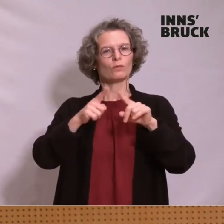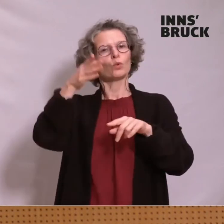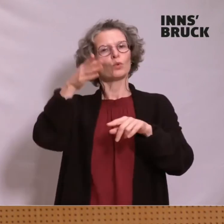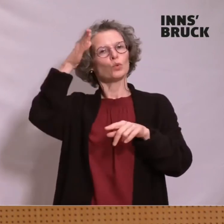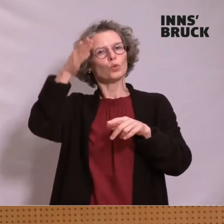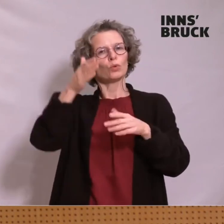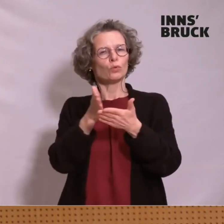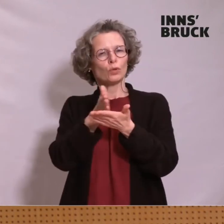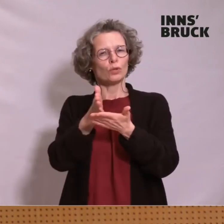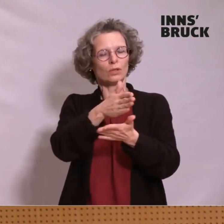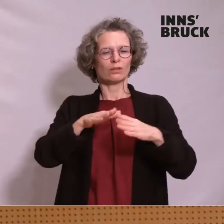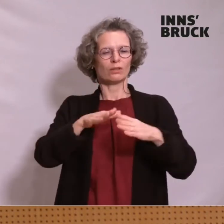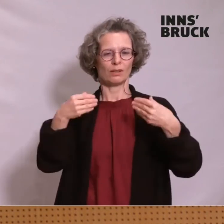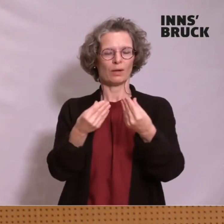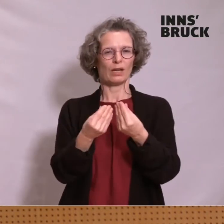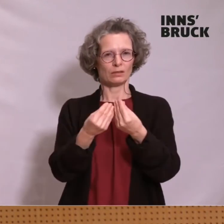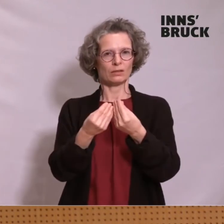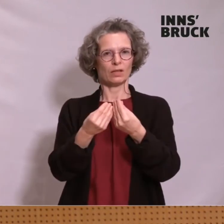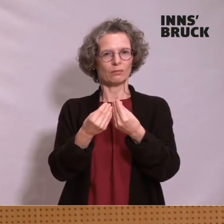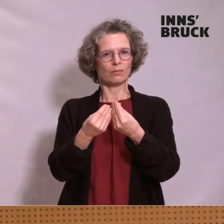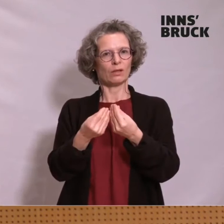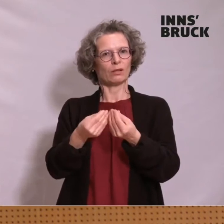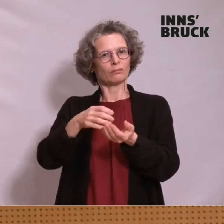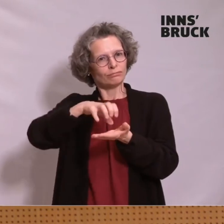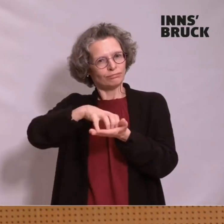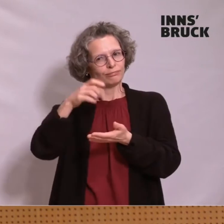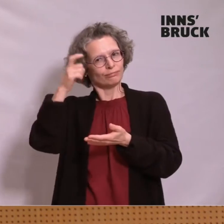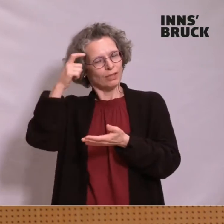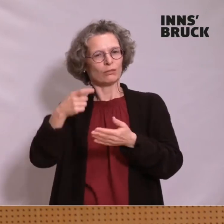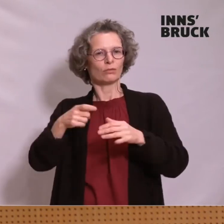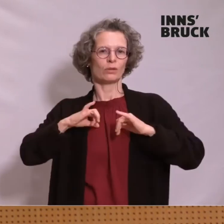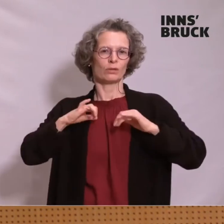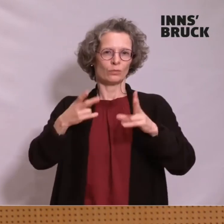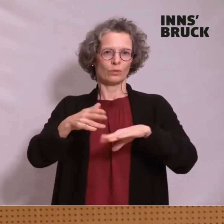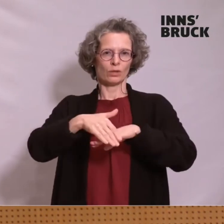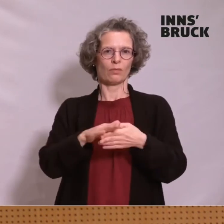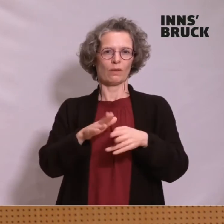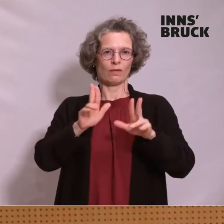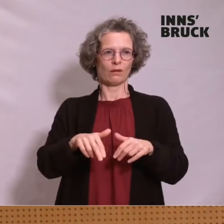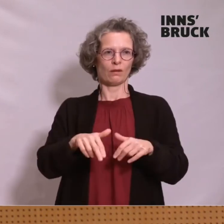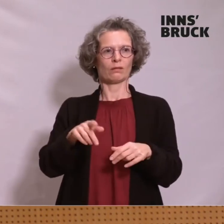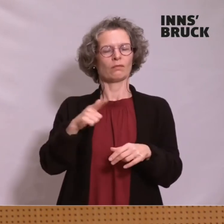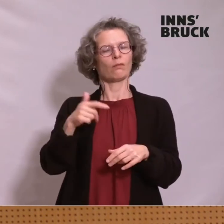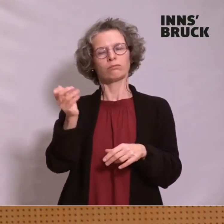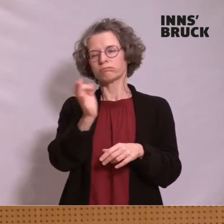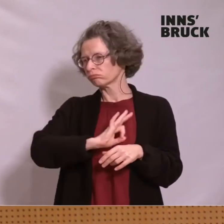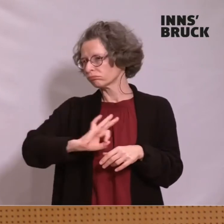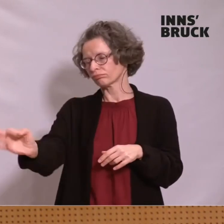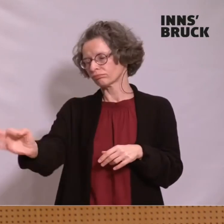gemeinsame Position des Innsbrucker Gemeinderates ein hervorragendes Zeichen,